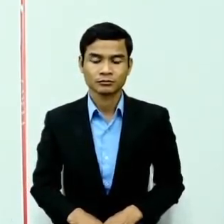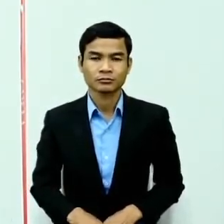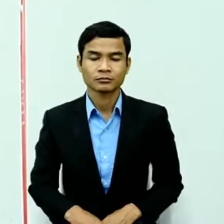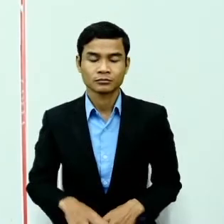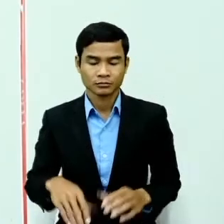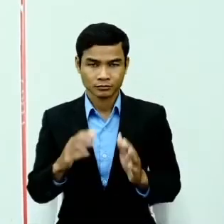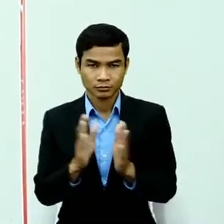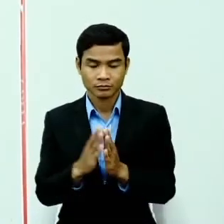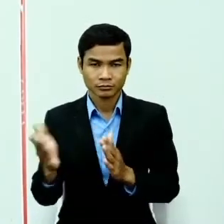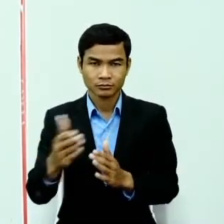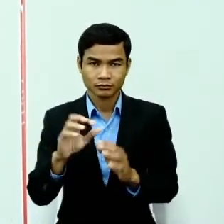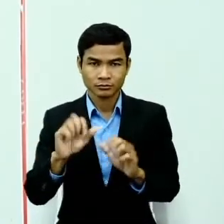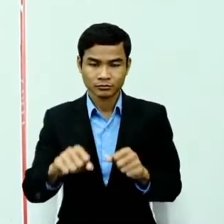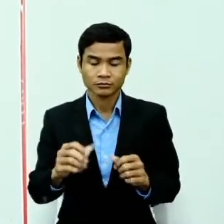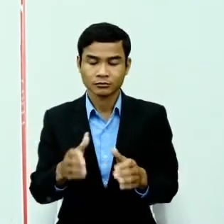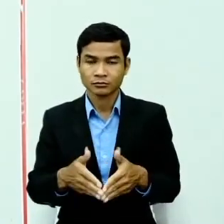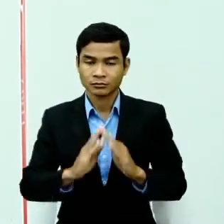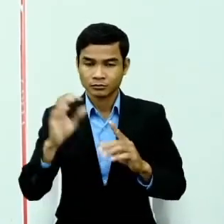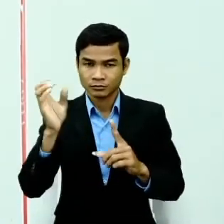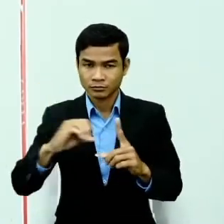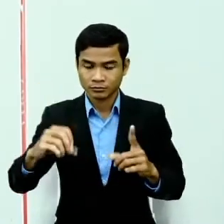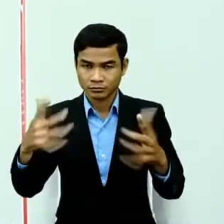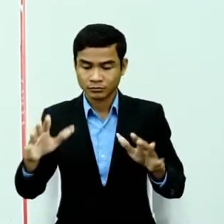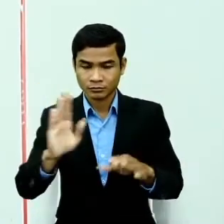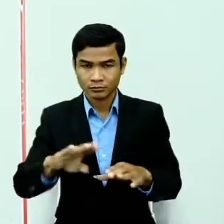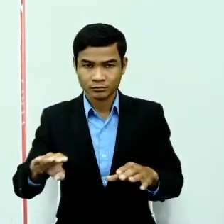ở con ta con bằng cách là bằng rồi rồi hai rồi nữa